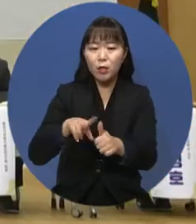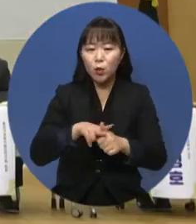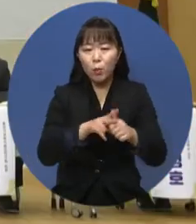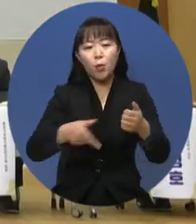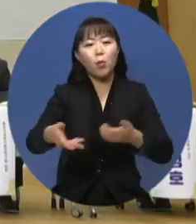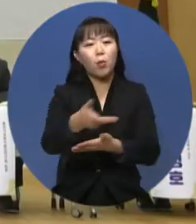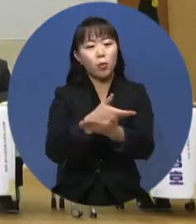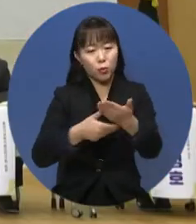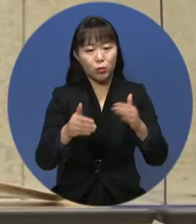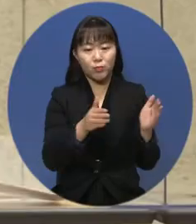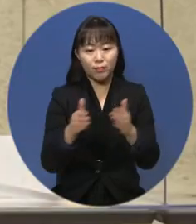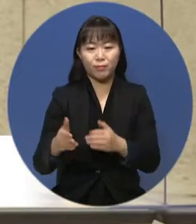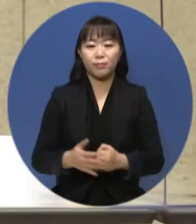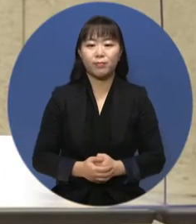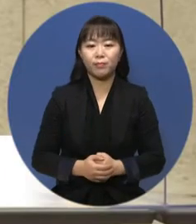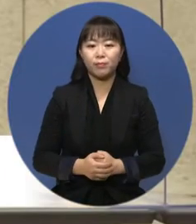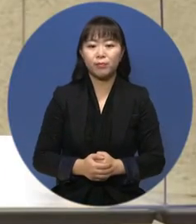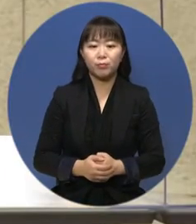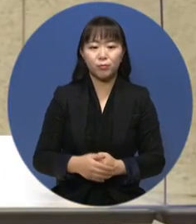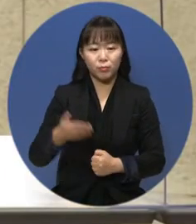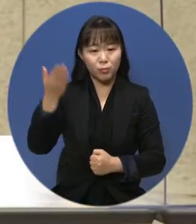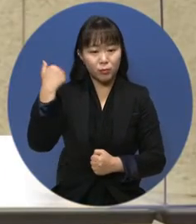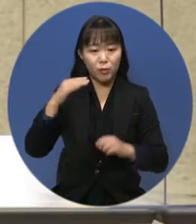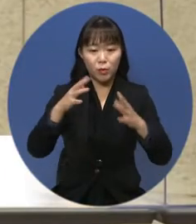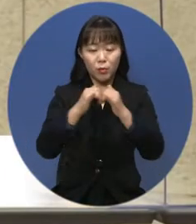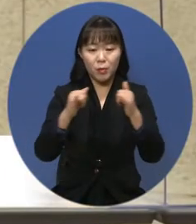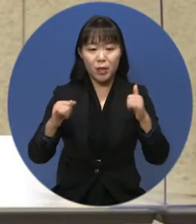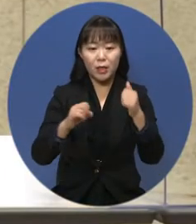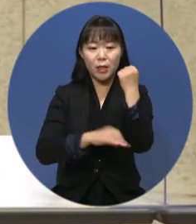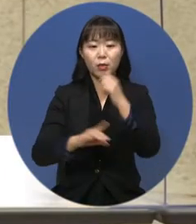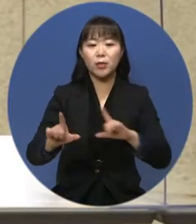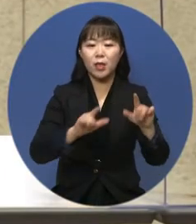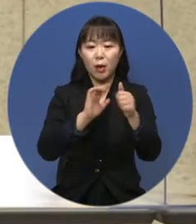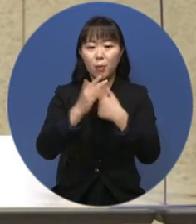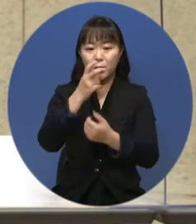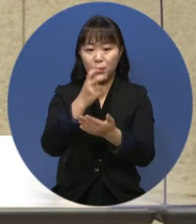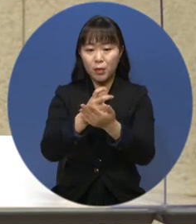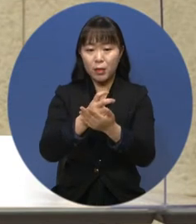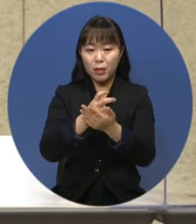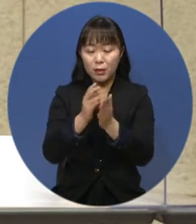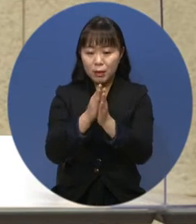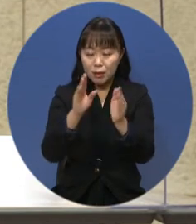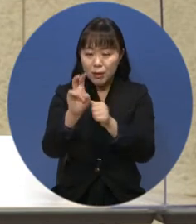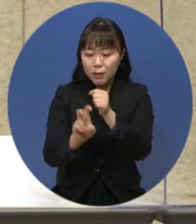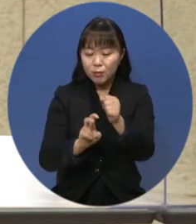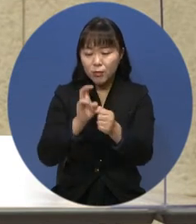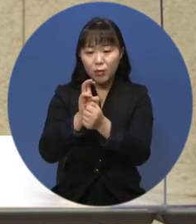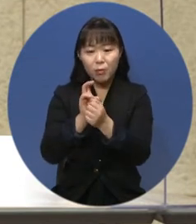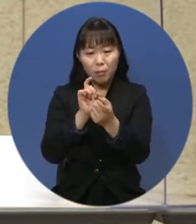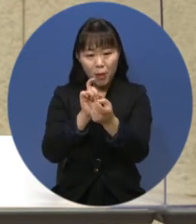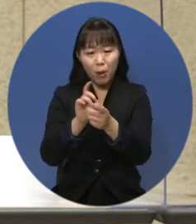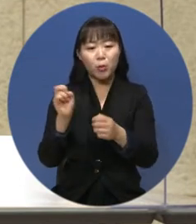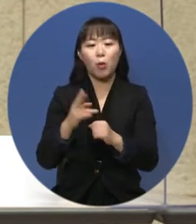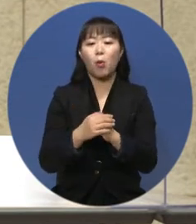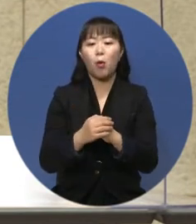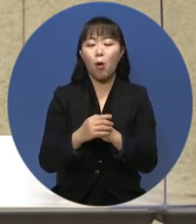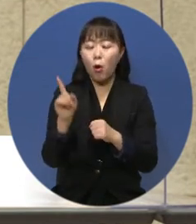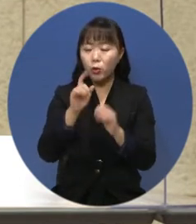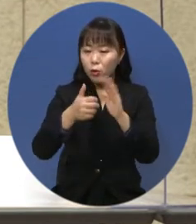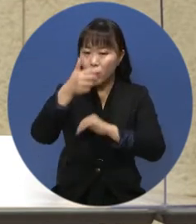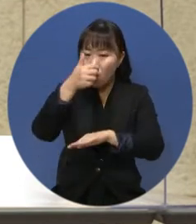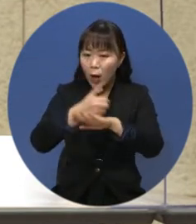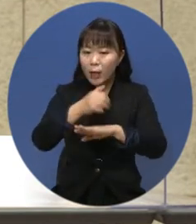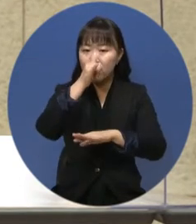장을 마련했습니다 지난 국민기초생활 부장 꼭 시행 이십 년을 맞이하면서 또 그동안의 어떤 성깔